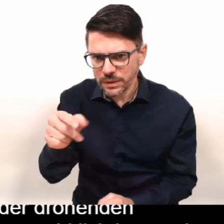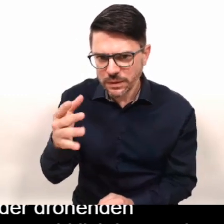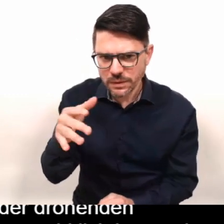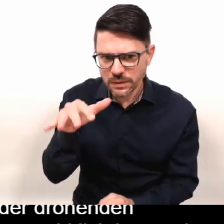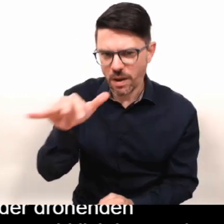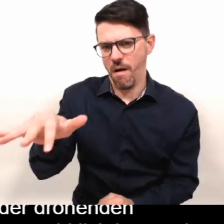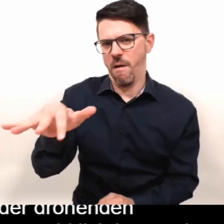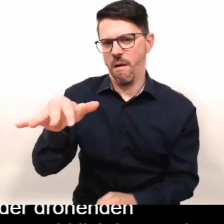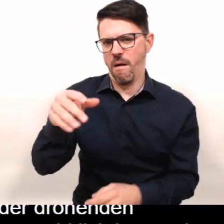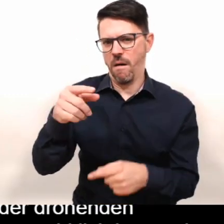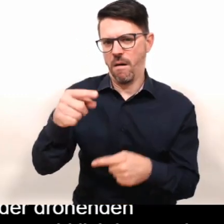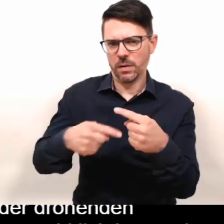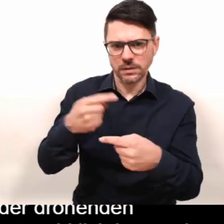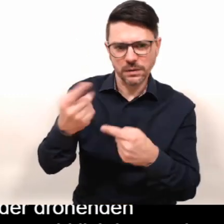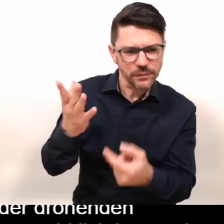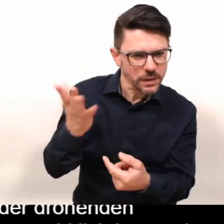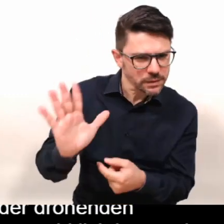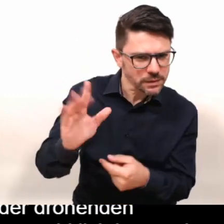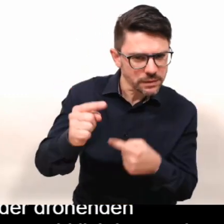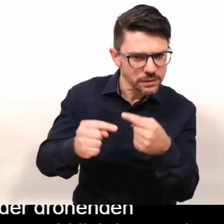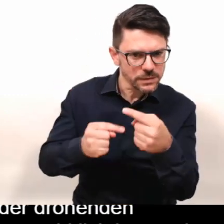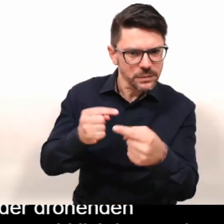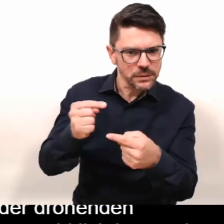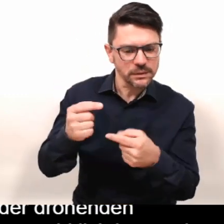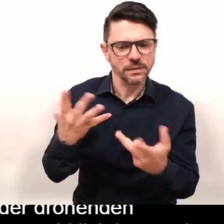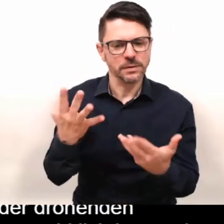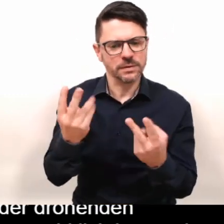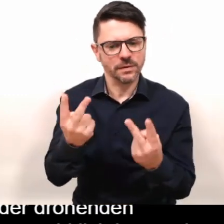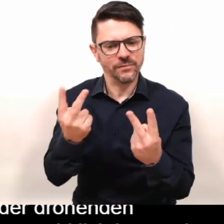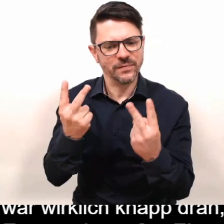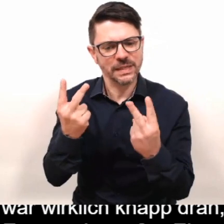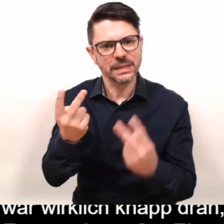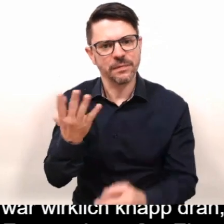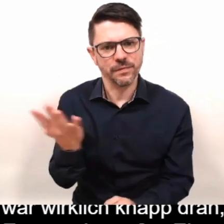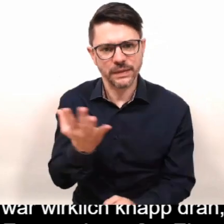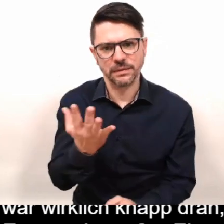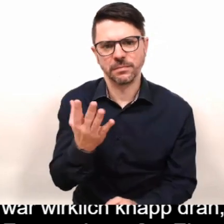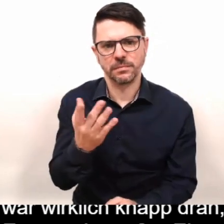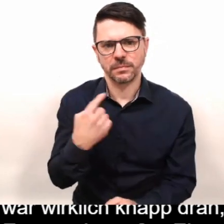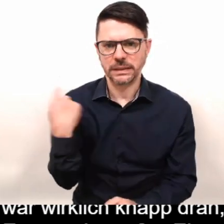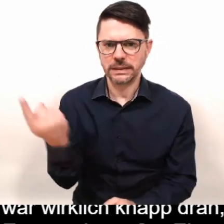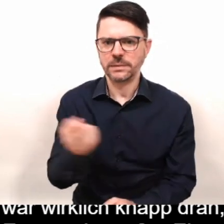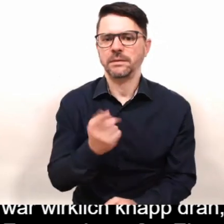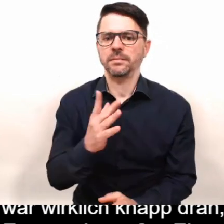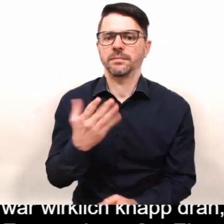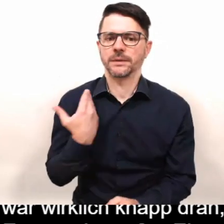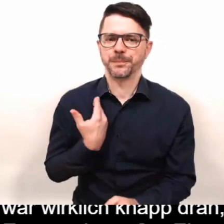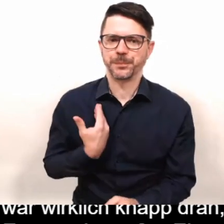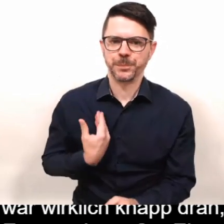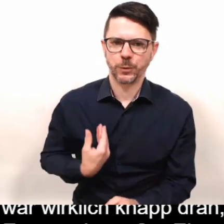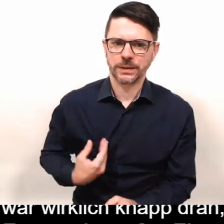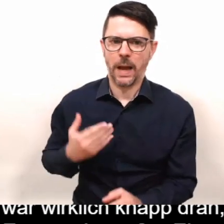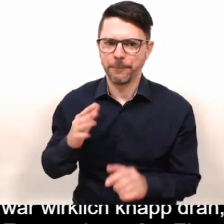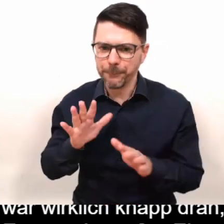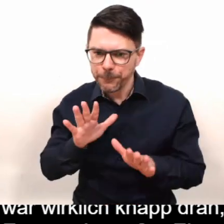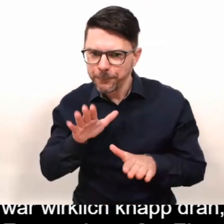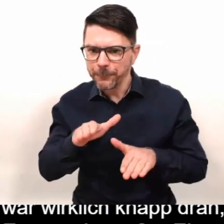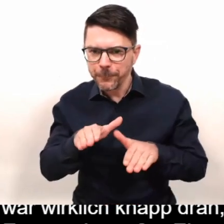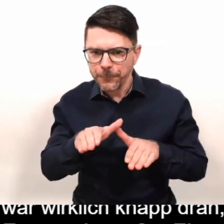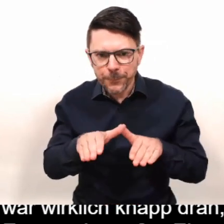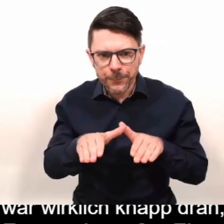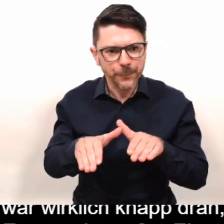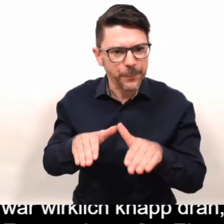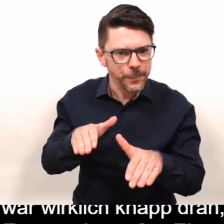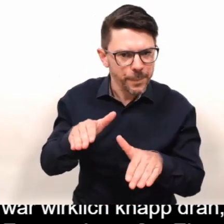ungebremst läuft, mit einem Reproduktionsfaktor von drei oder ähnliches einfach arbeitet. Und deshalb ist es so wichtig, dass man sich